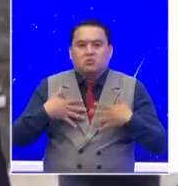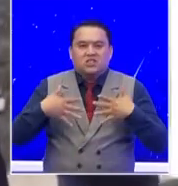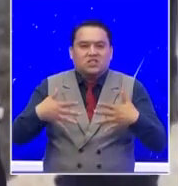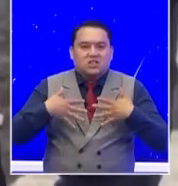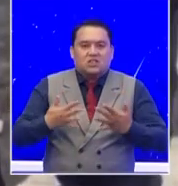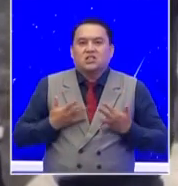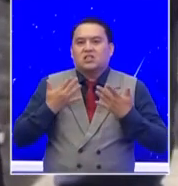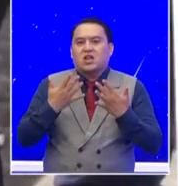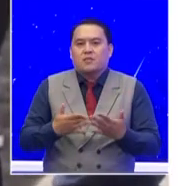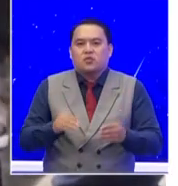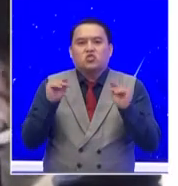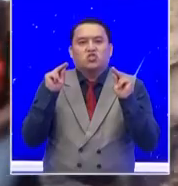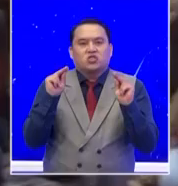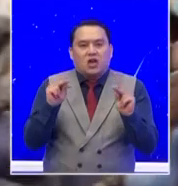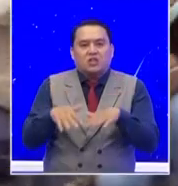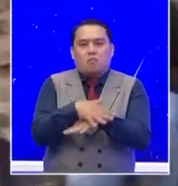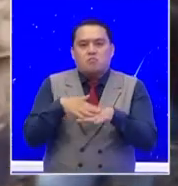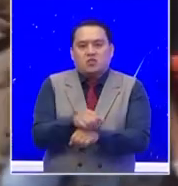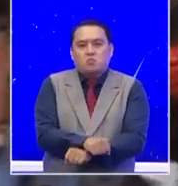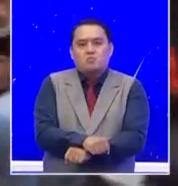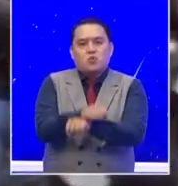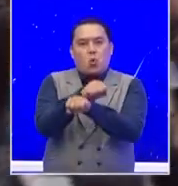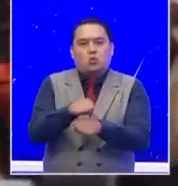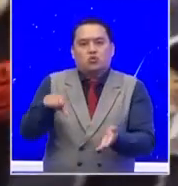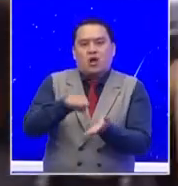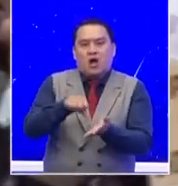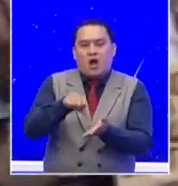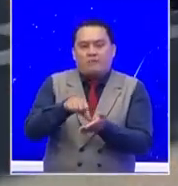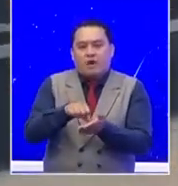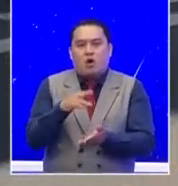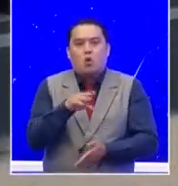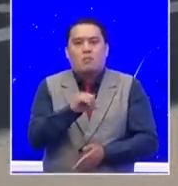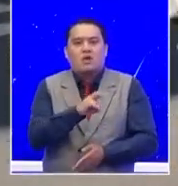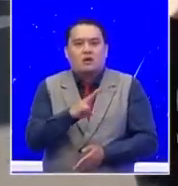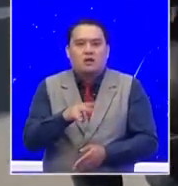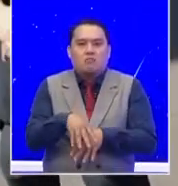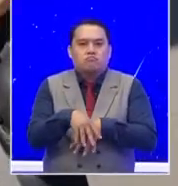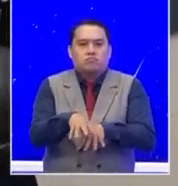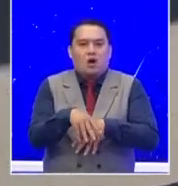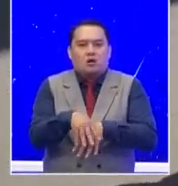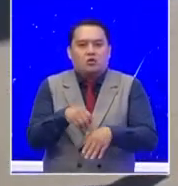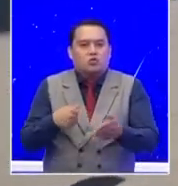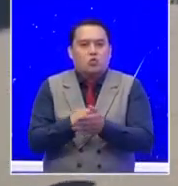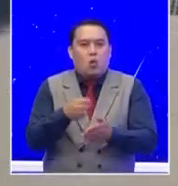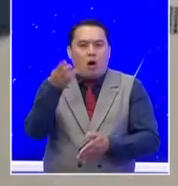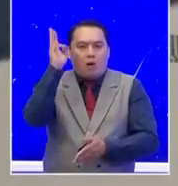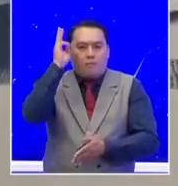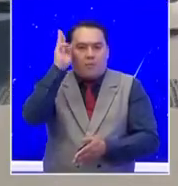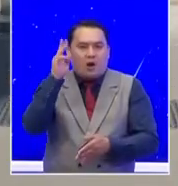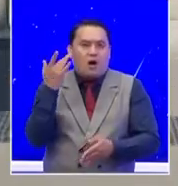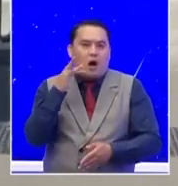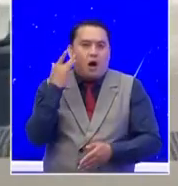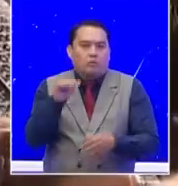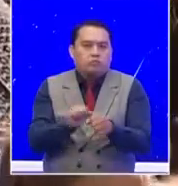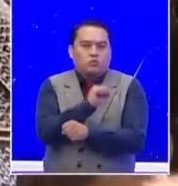мы требуем правосудия массовый протест устроили жители копенгагена они прошли маршем от посольства сша и остановились на